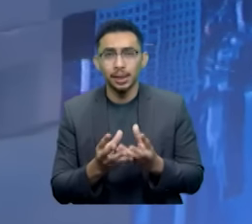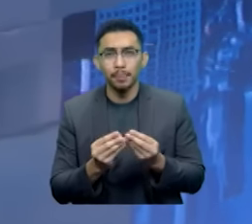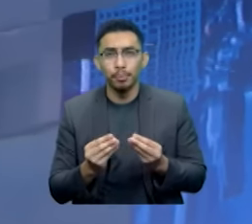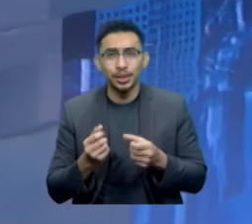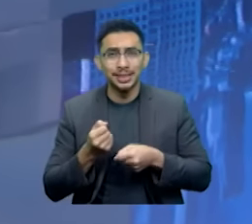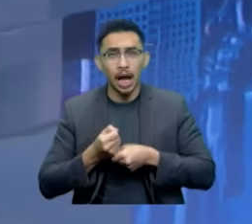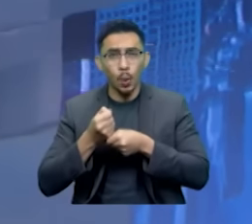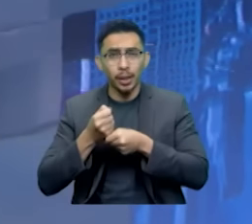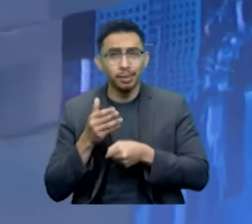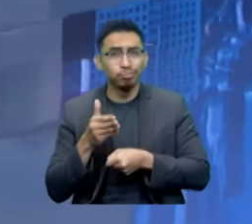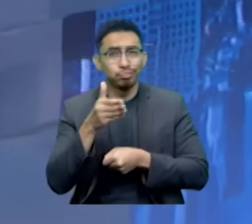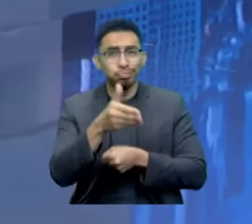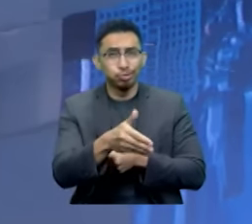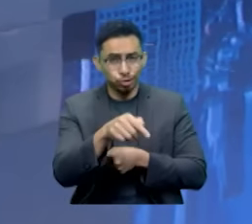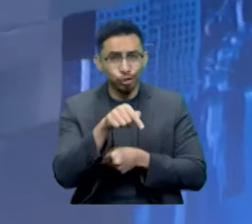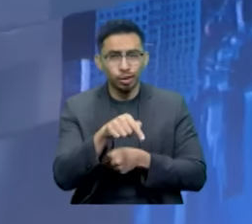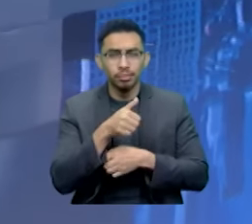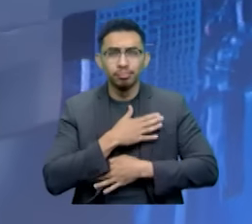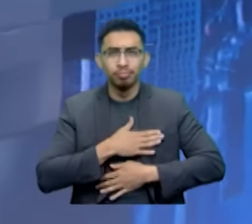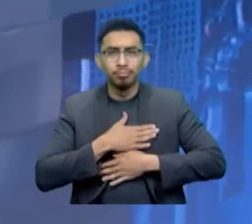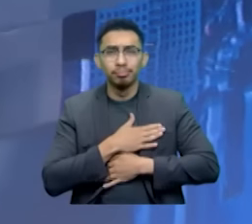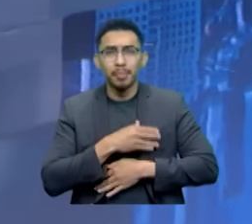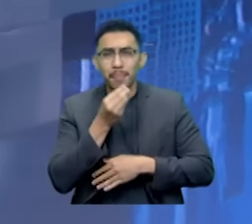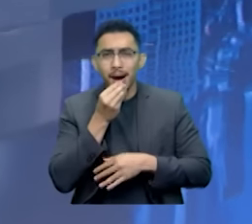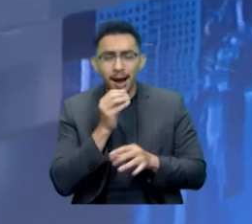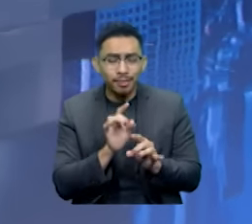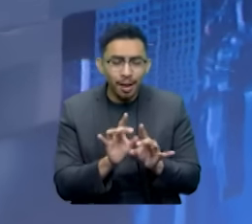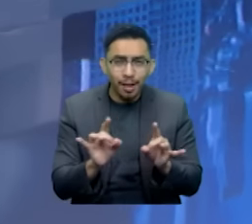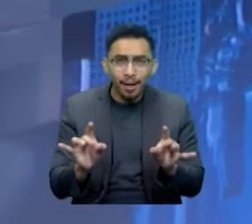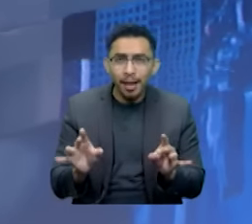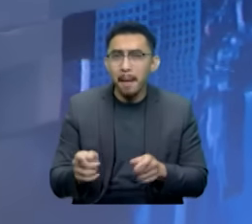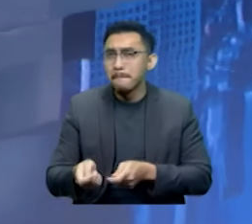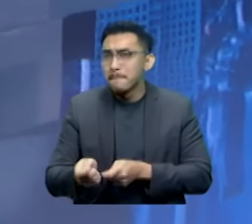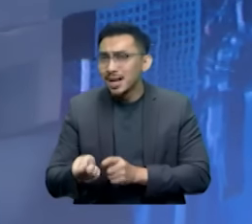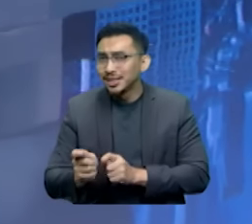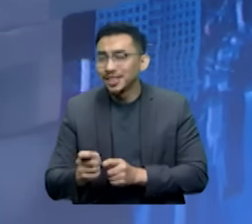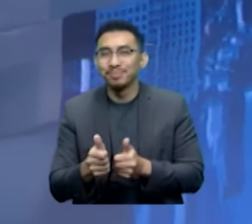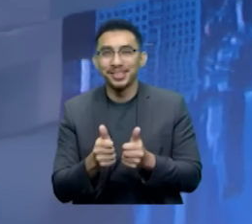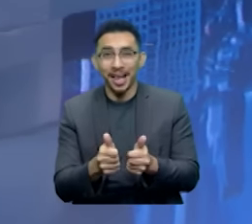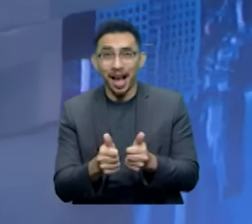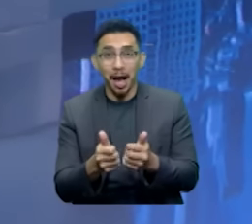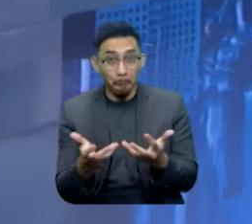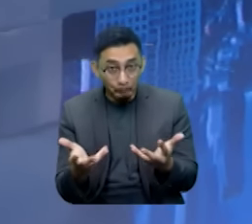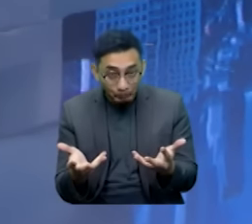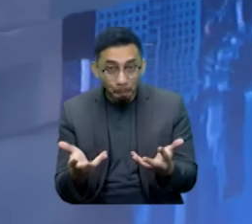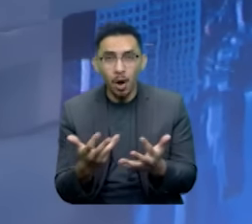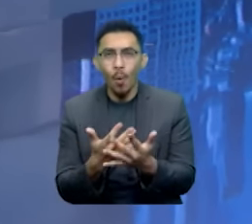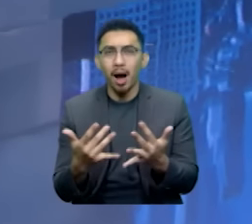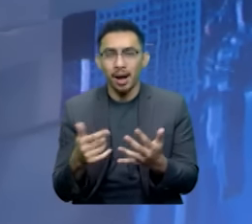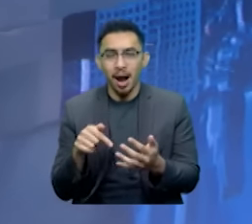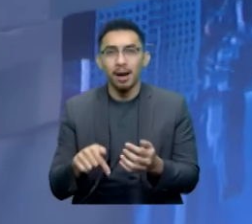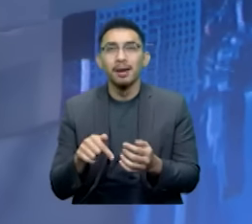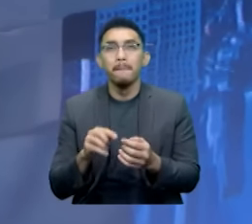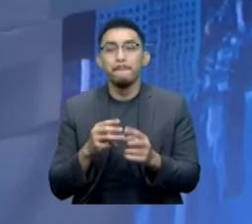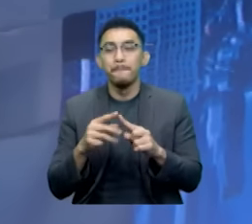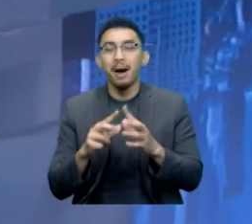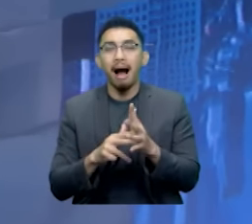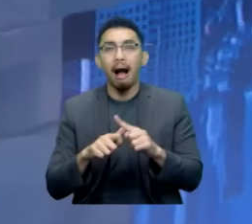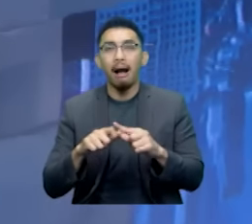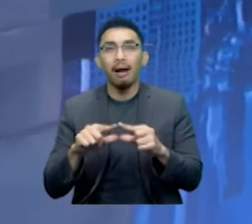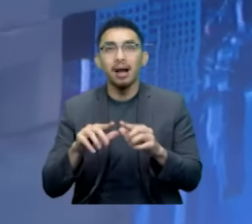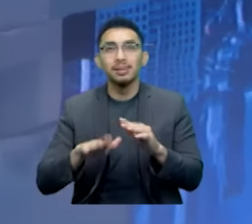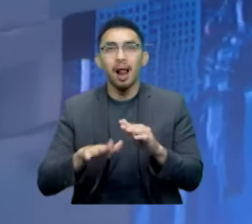Pemirsa berkunjung ke tengah kebun sawit menikmati aneka makanan sambil memancing tentu saja bisa. Warga Bangka Selatan menyulap kebun